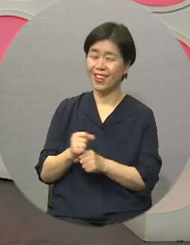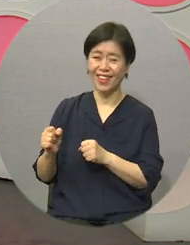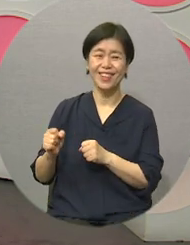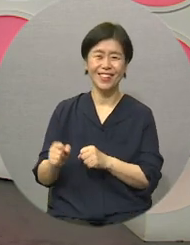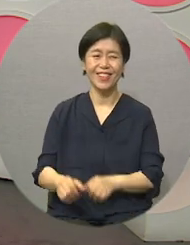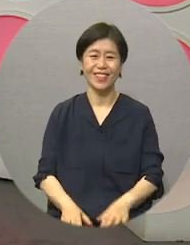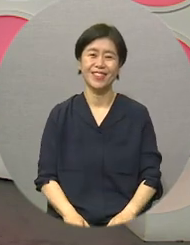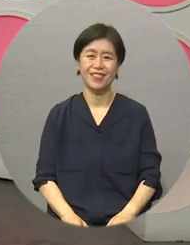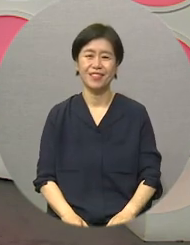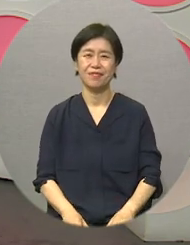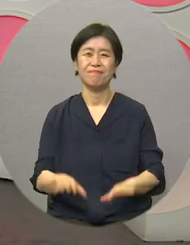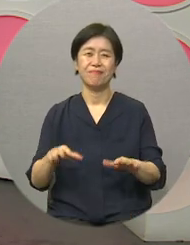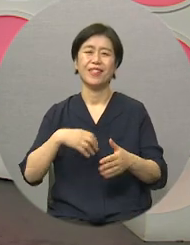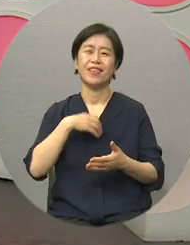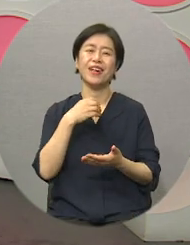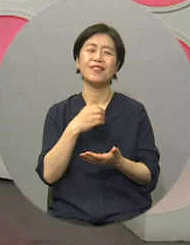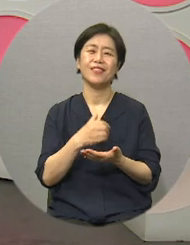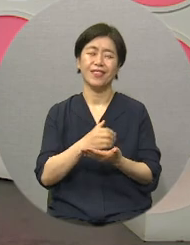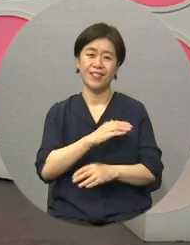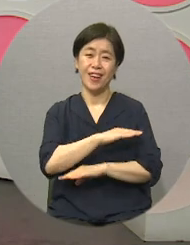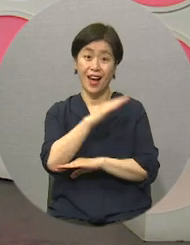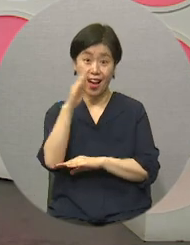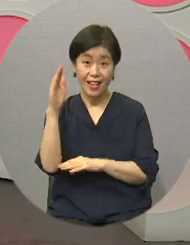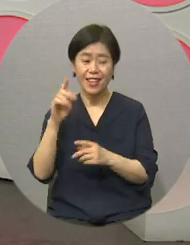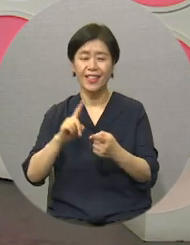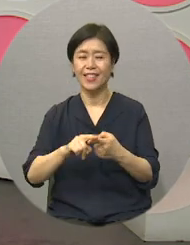어 감동사연 우리 그 신부에 대한 운동화 잘 들었습니다